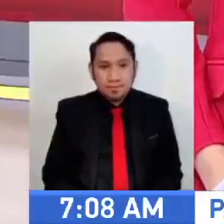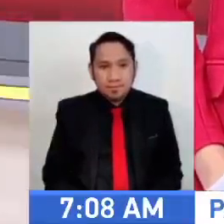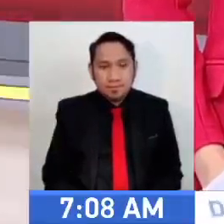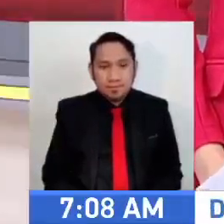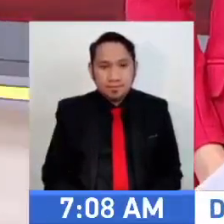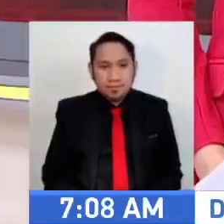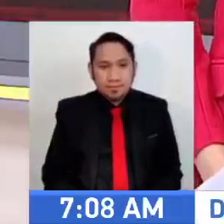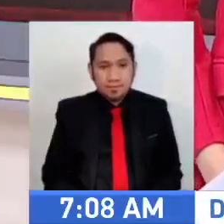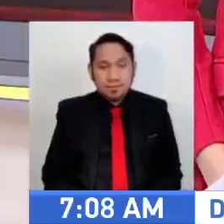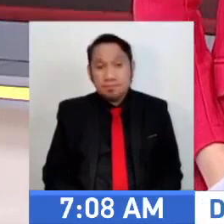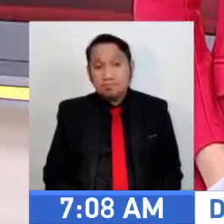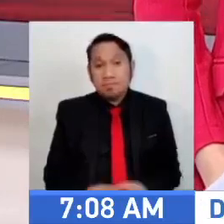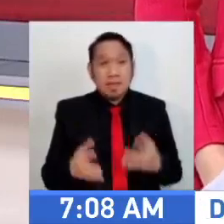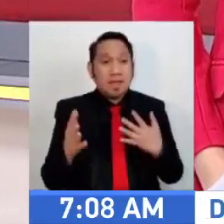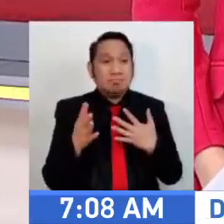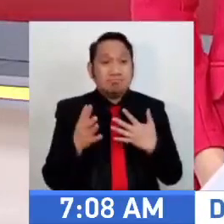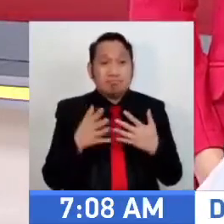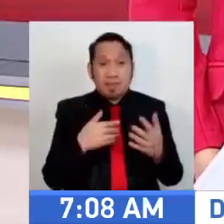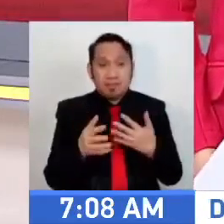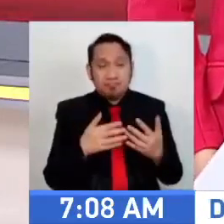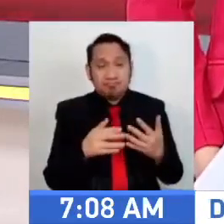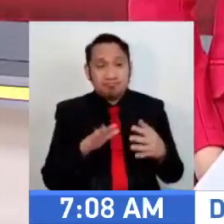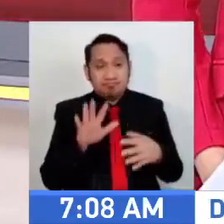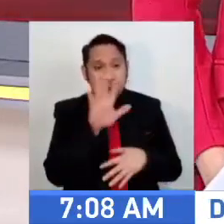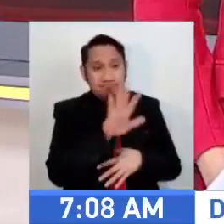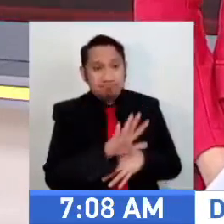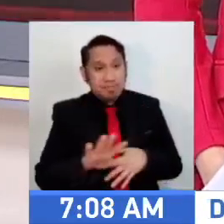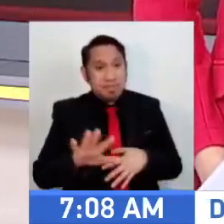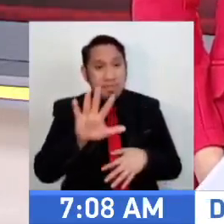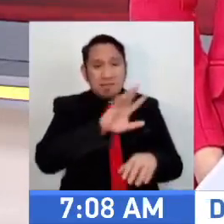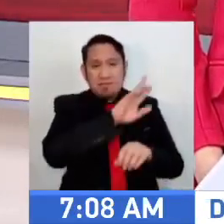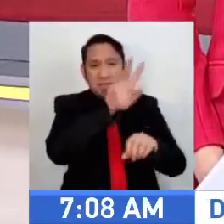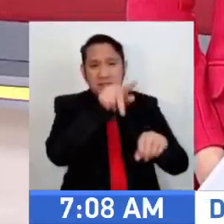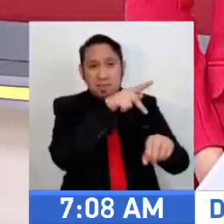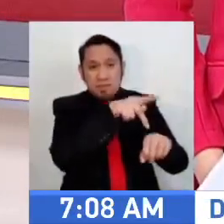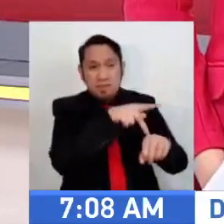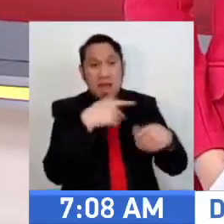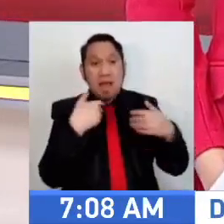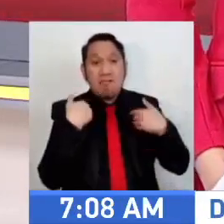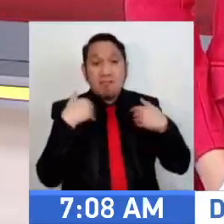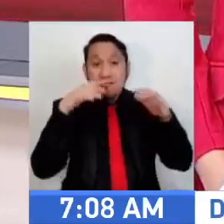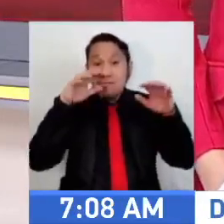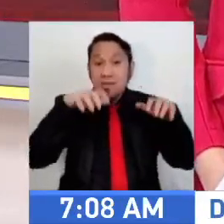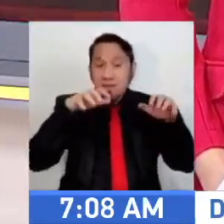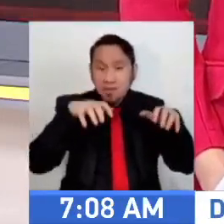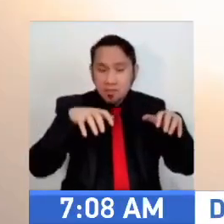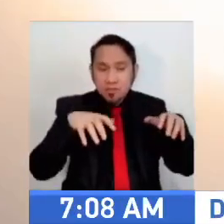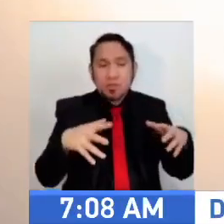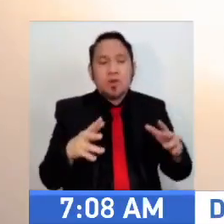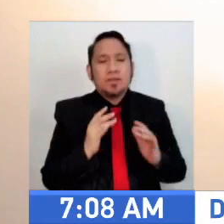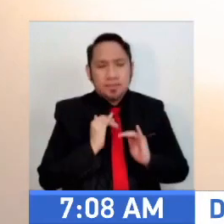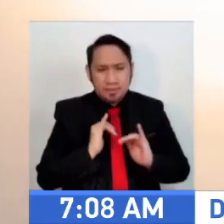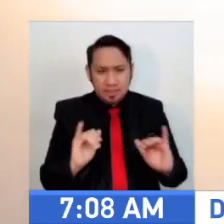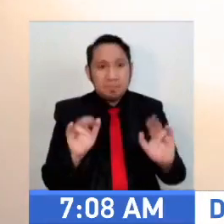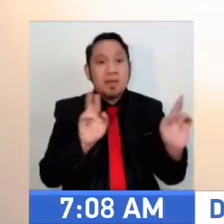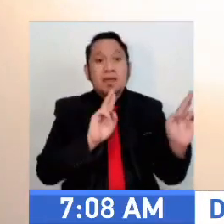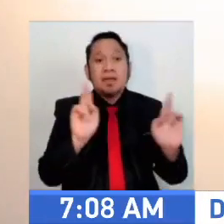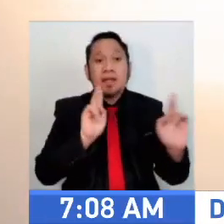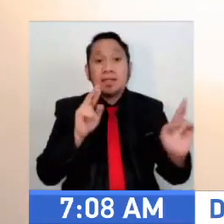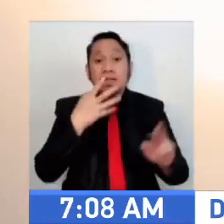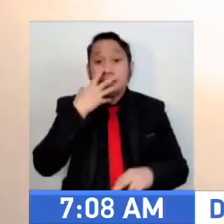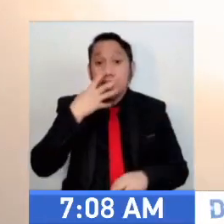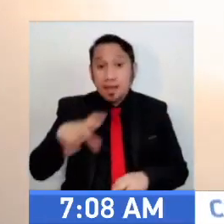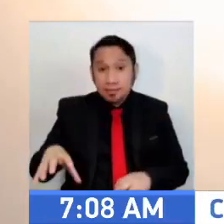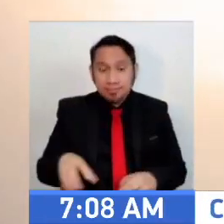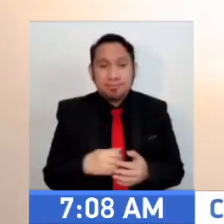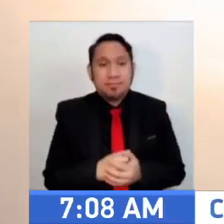Kahit malaking bahagi ng bansa ang uulanin ngayong araw, maghanda pa rin sa matinding init at alinsangan. Ayon sa PAGASA, posibleng